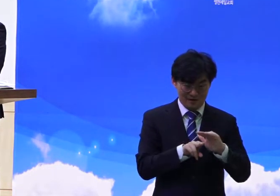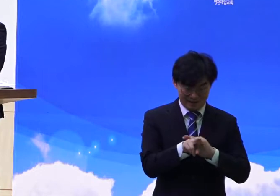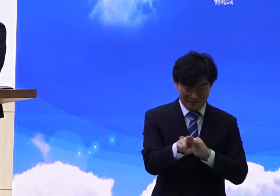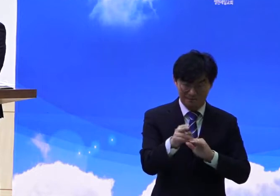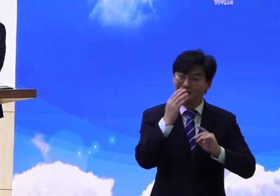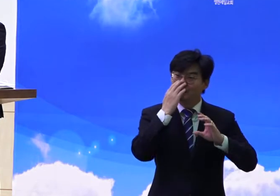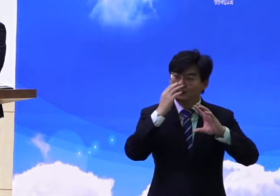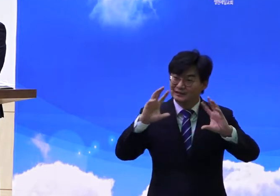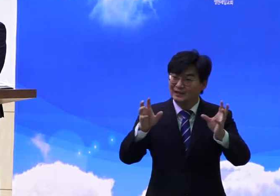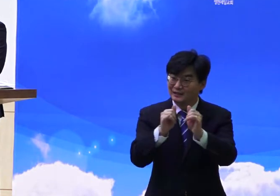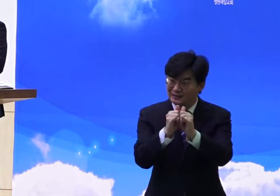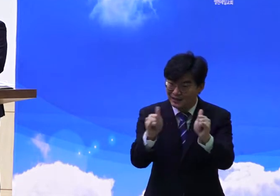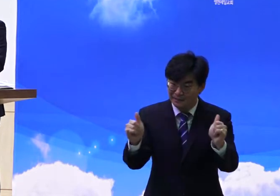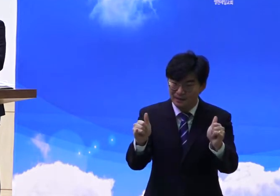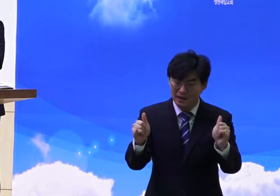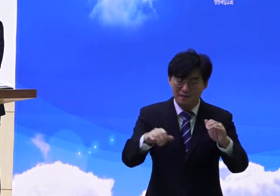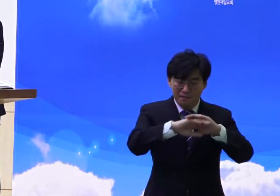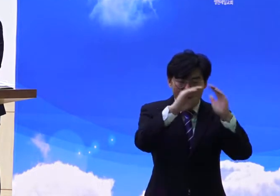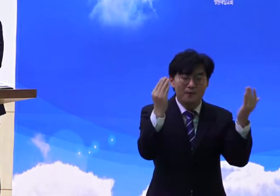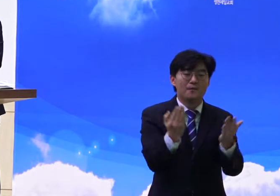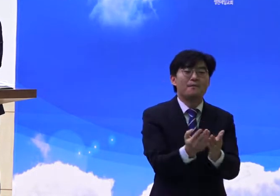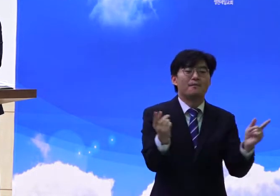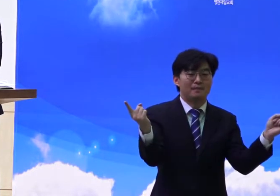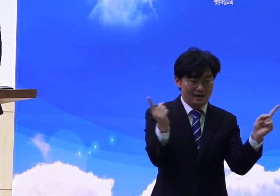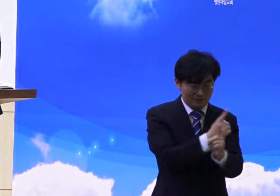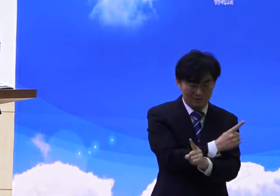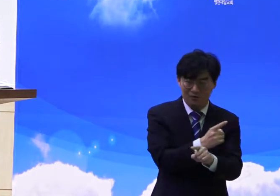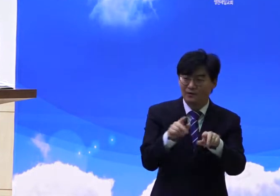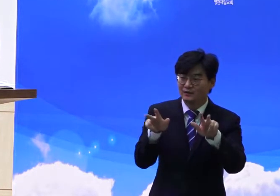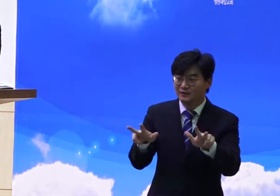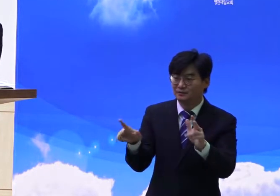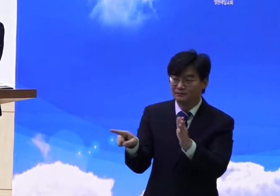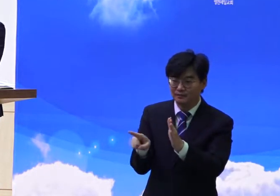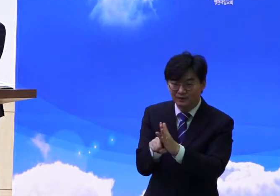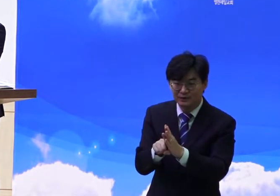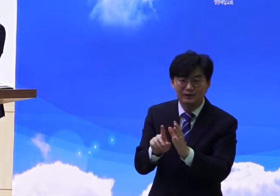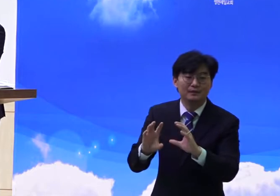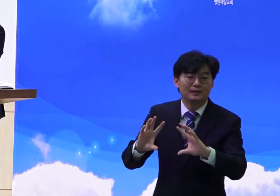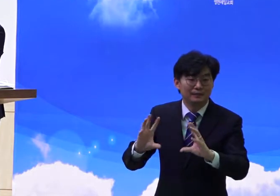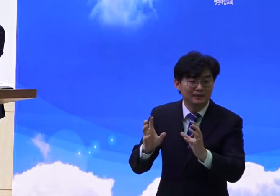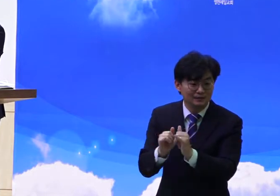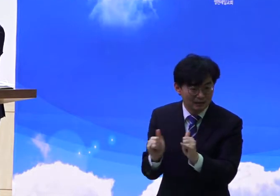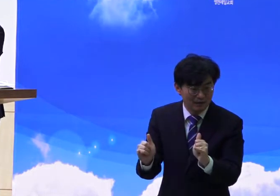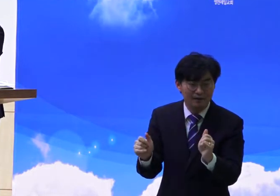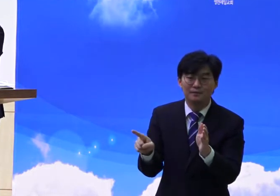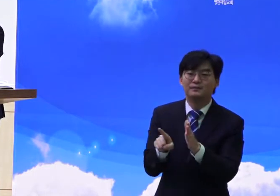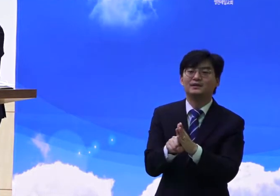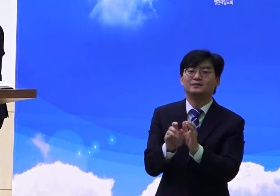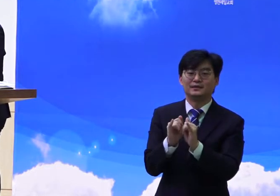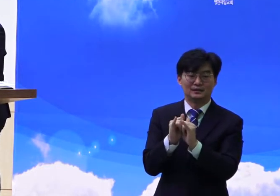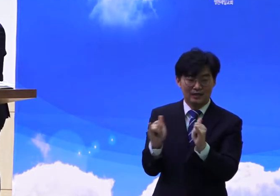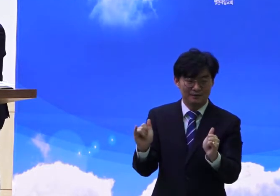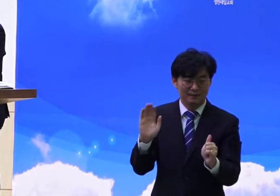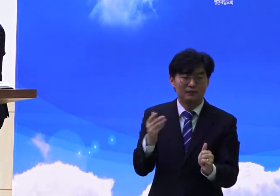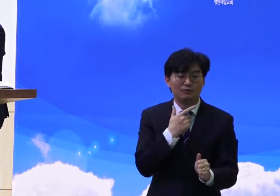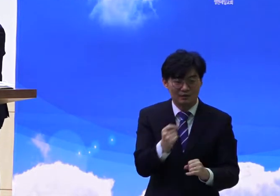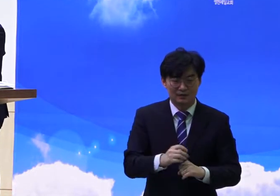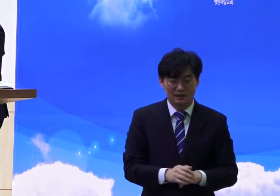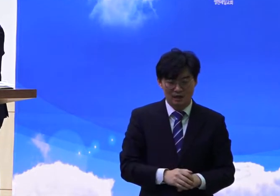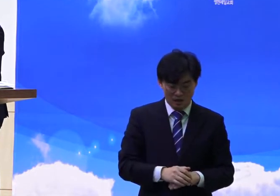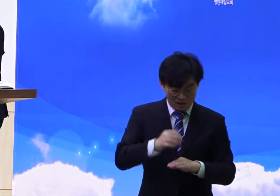것이죠. 이제 여기 약속의 땅 앞에서 하나님께서 어쩌면 마지막 이 불뱀 사건을